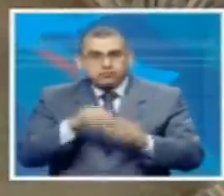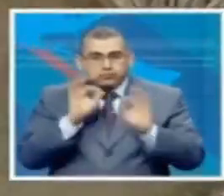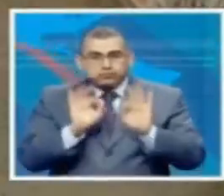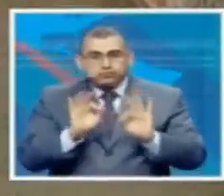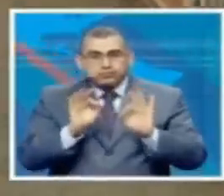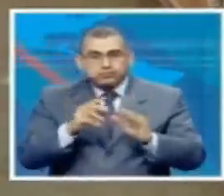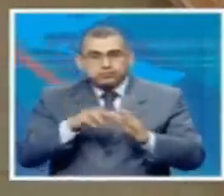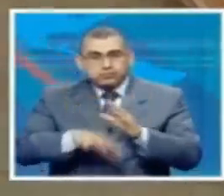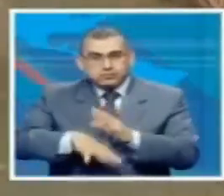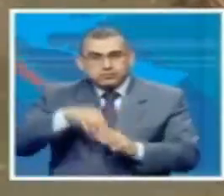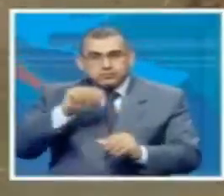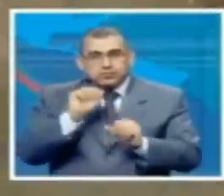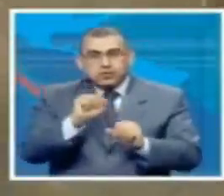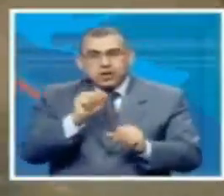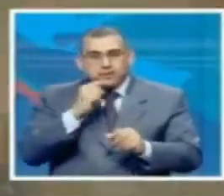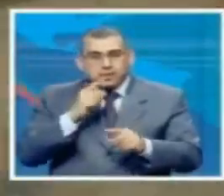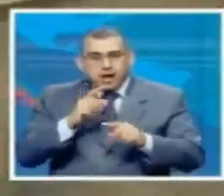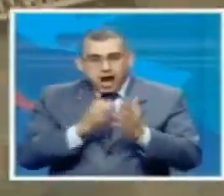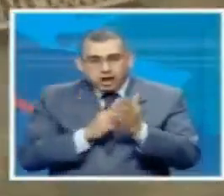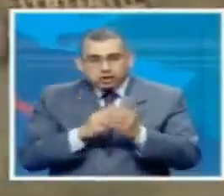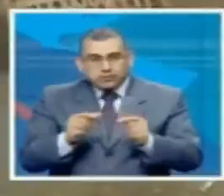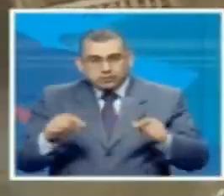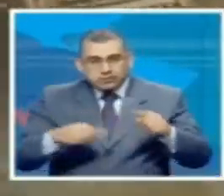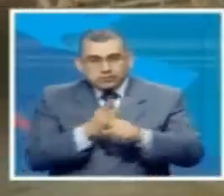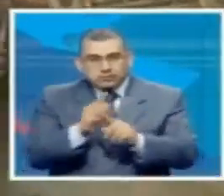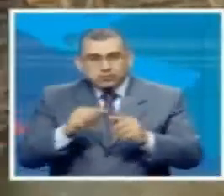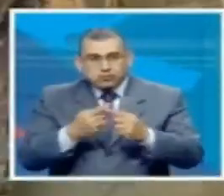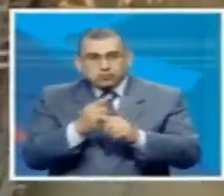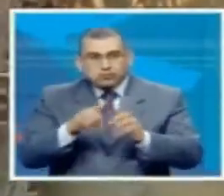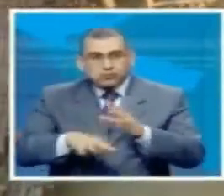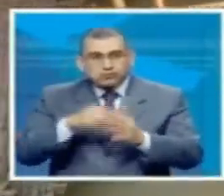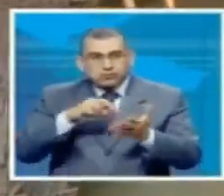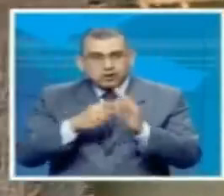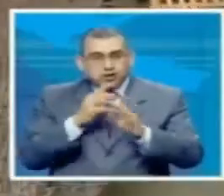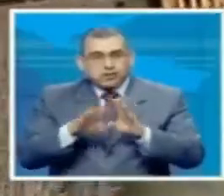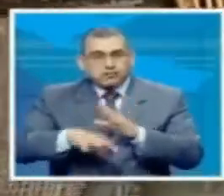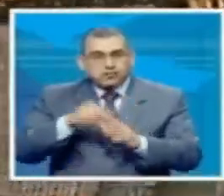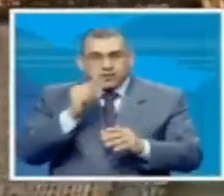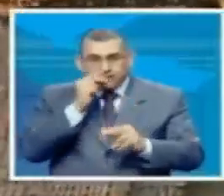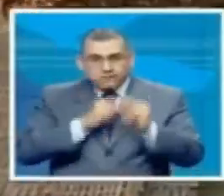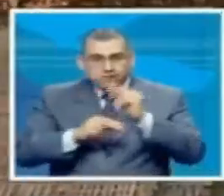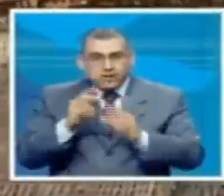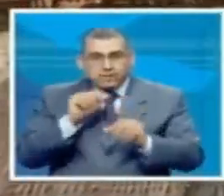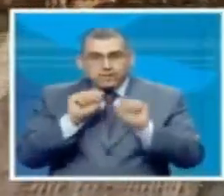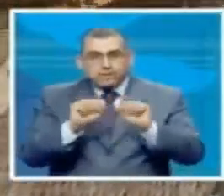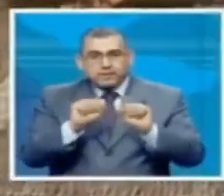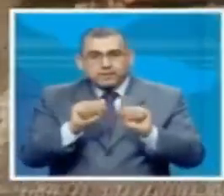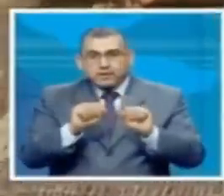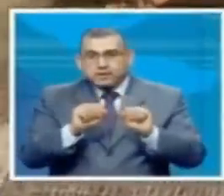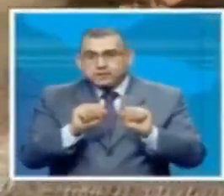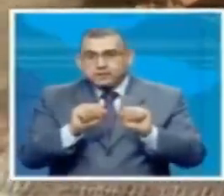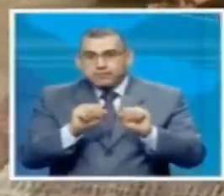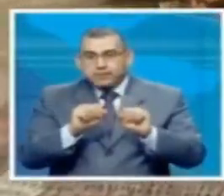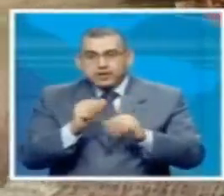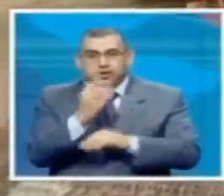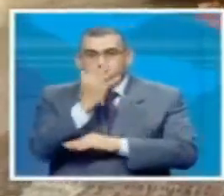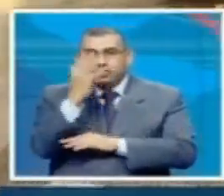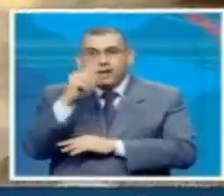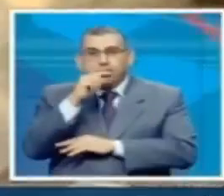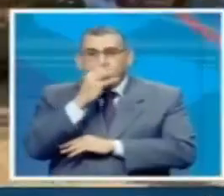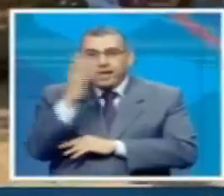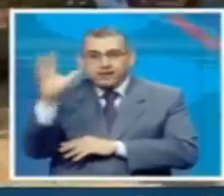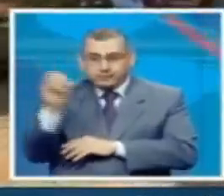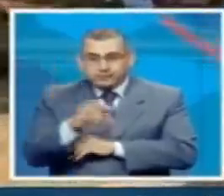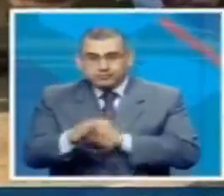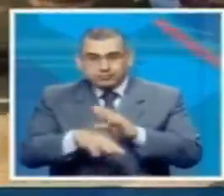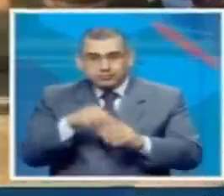المنتجات المنتجات البيئيه الموجوده داخل محافظه الفيوم وخاصه المنتجات الخاصه بالنخيل يمكن